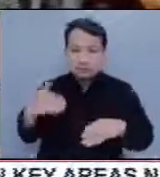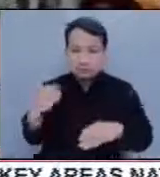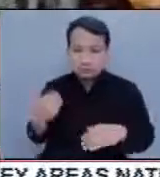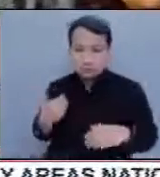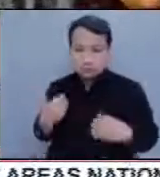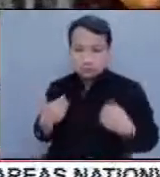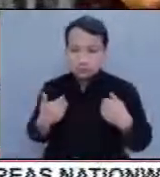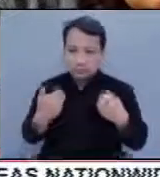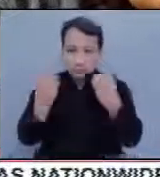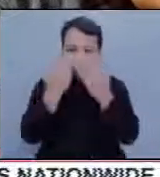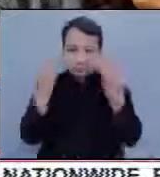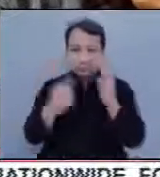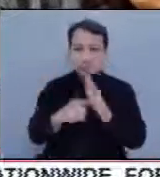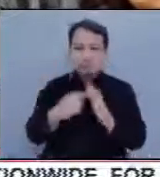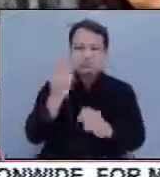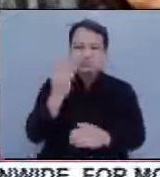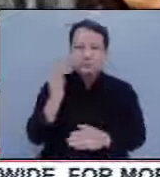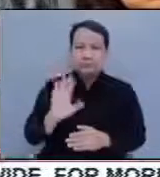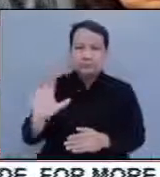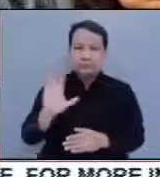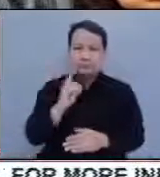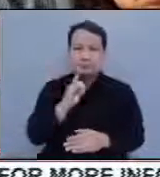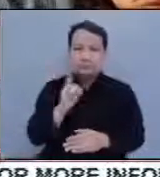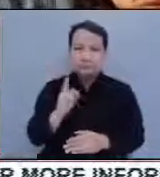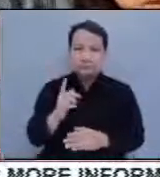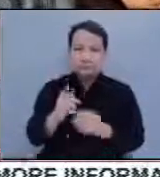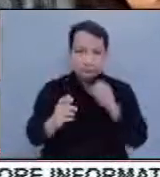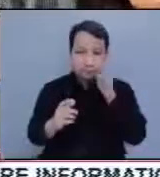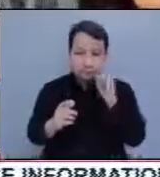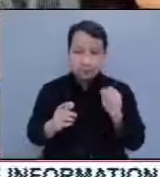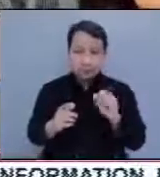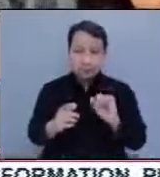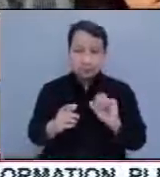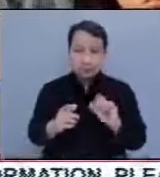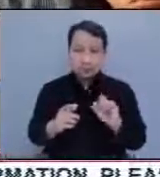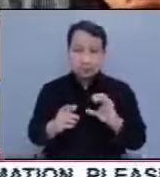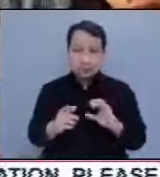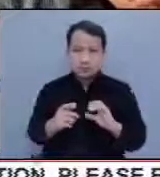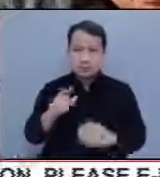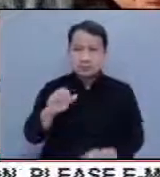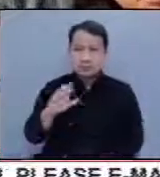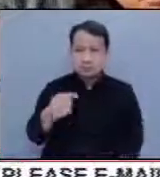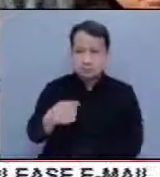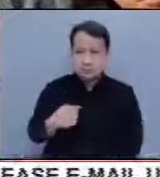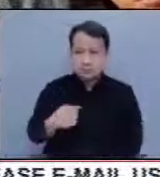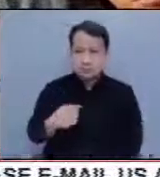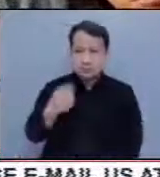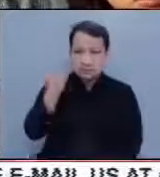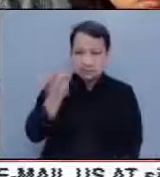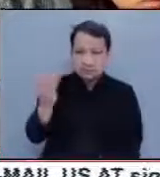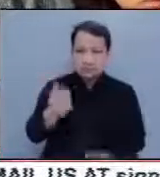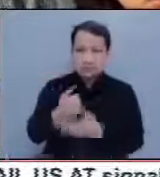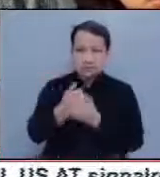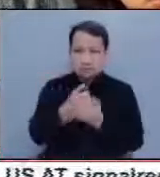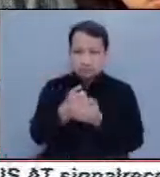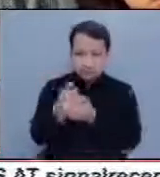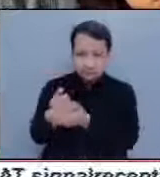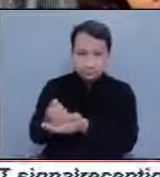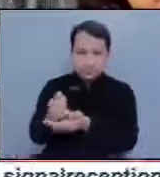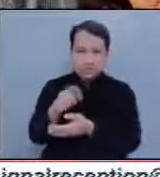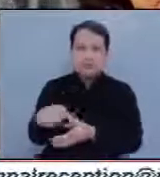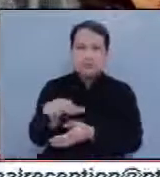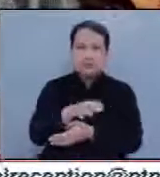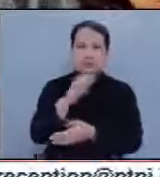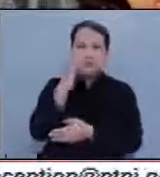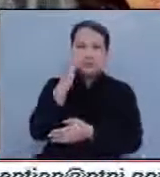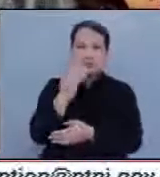May, si Samuel, si Christian, si Ayan, ako, kami po nagtulong-tulong naman po para din po sa